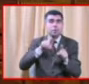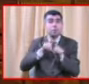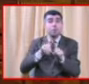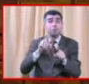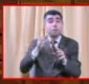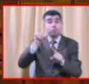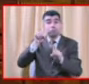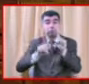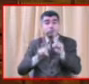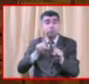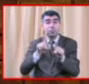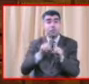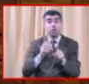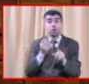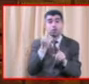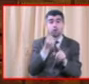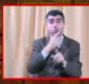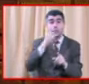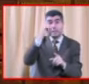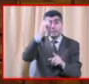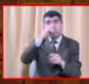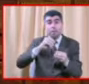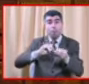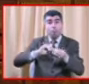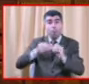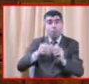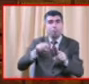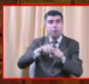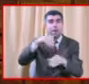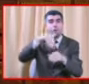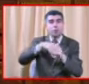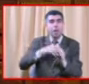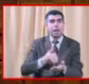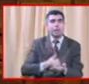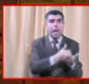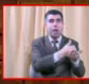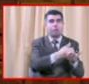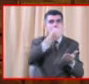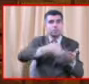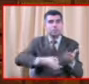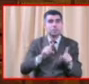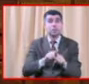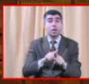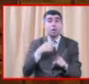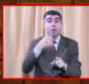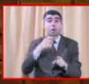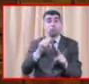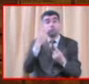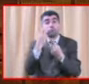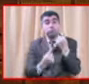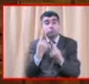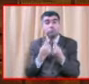كيشكلوا خطر او نقص في مداخيل ديال صندوق الدعم فهم تينقصوا بعد تيشكلوا بعد